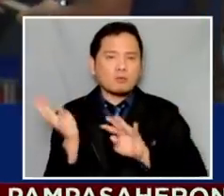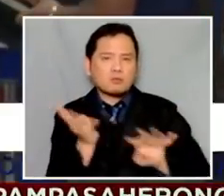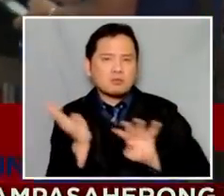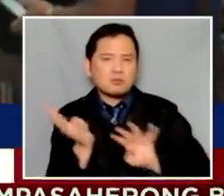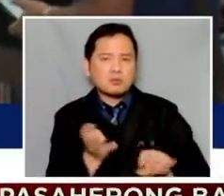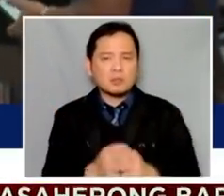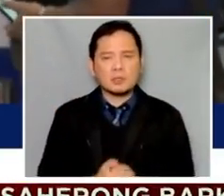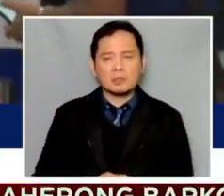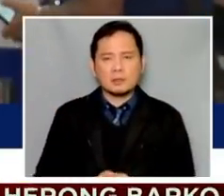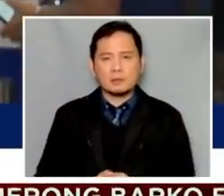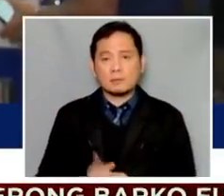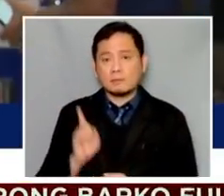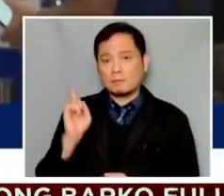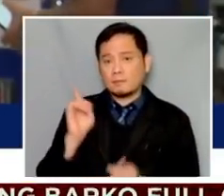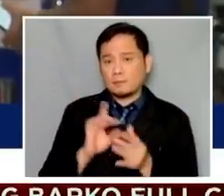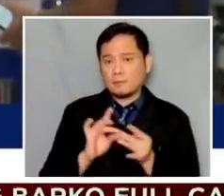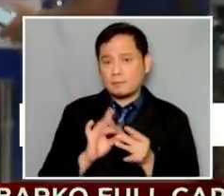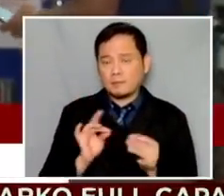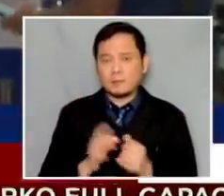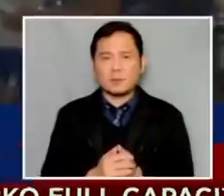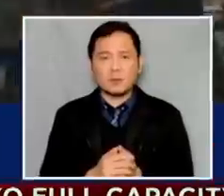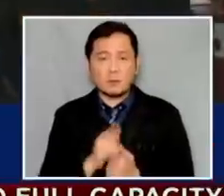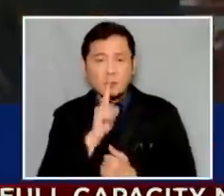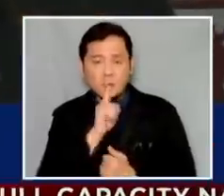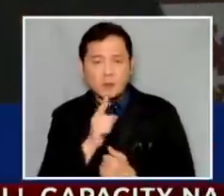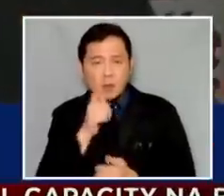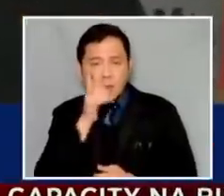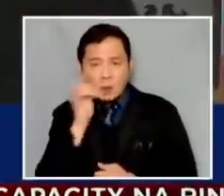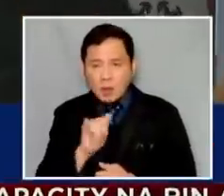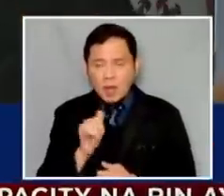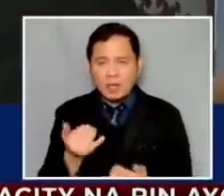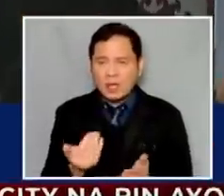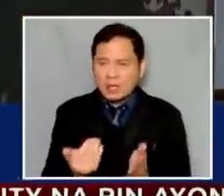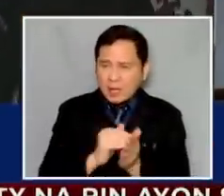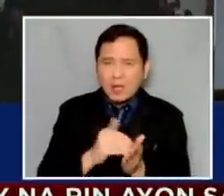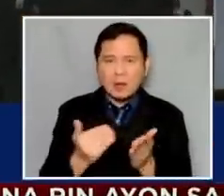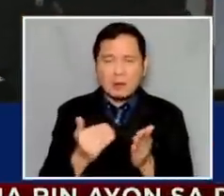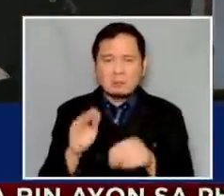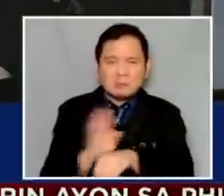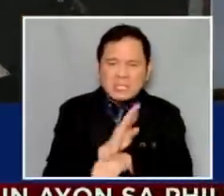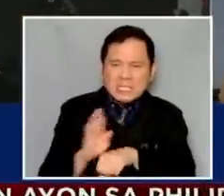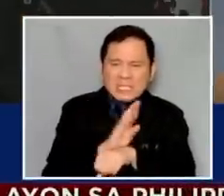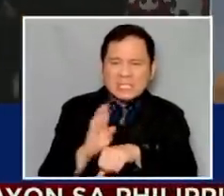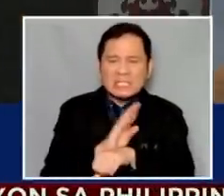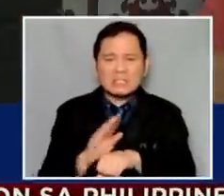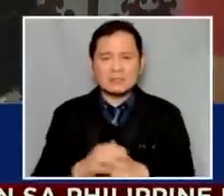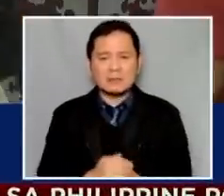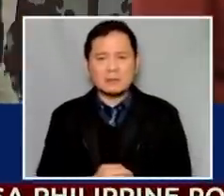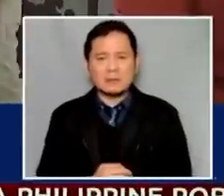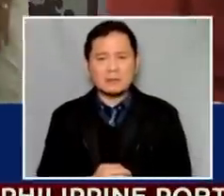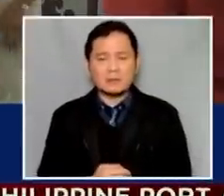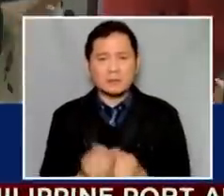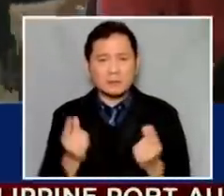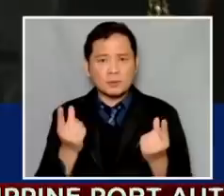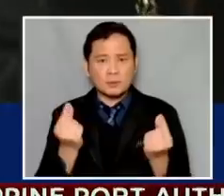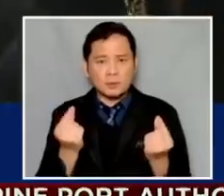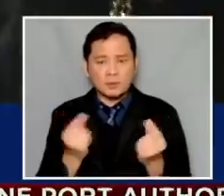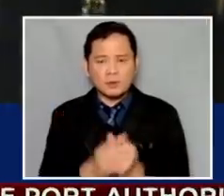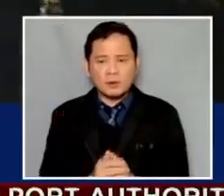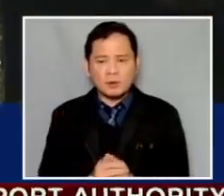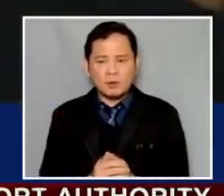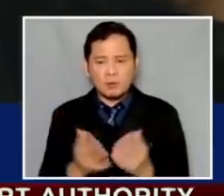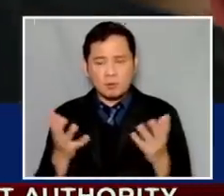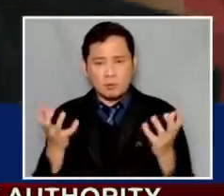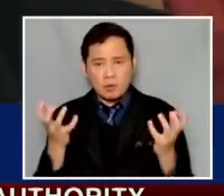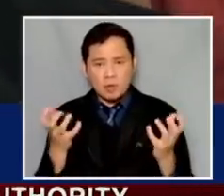dyan. The full path to recovery is very obvious. It's revenge travel. They want to, as much as possible,